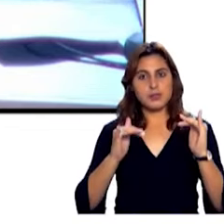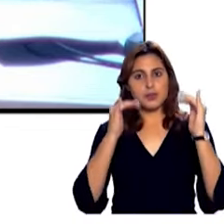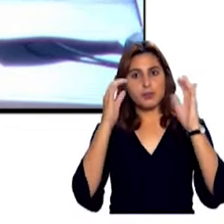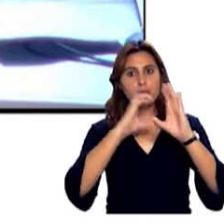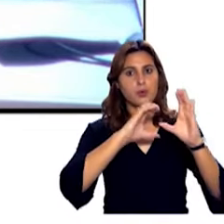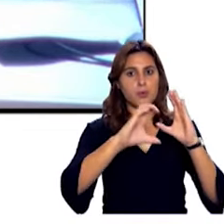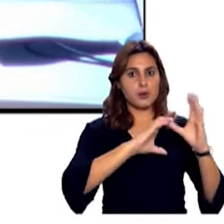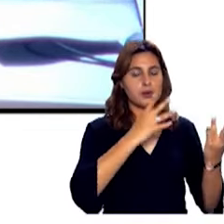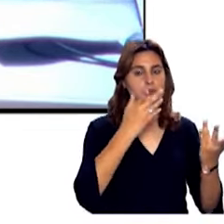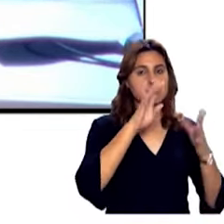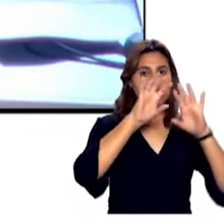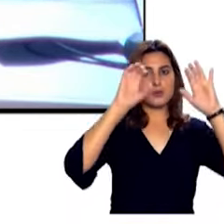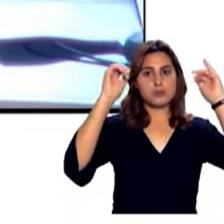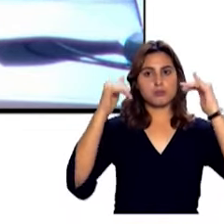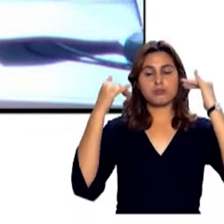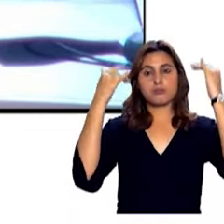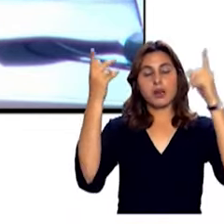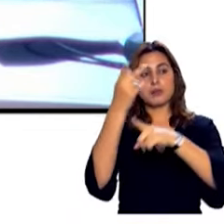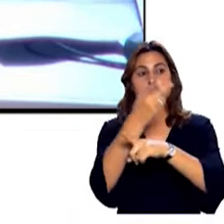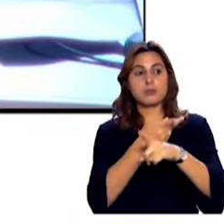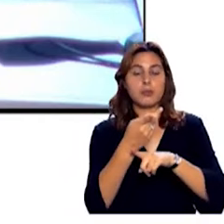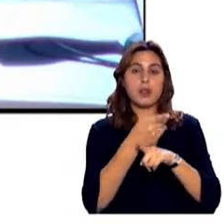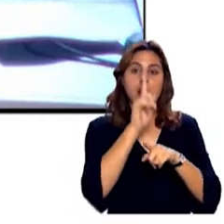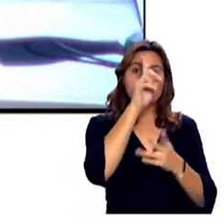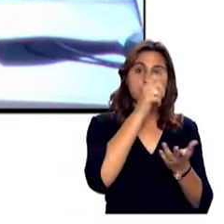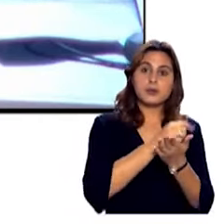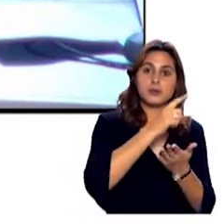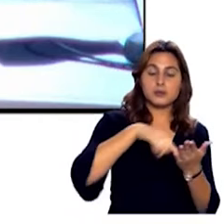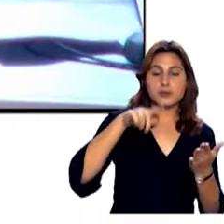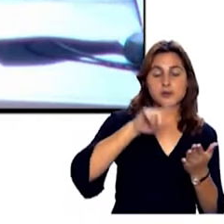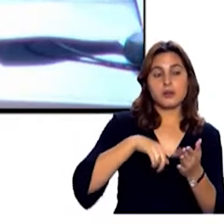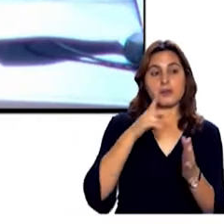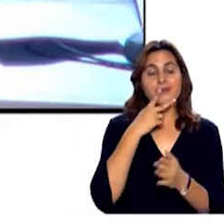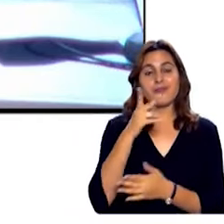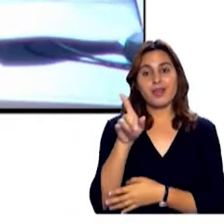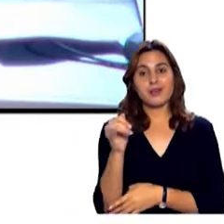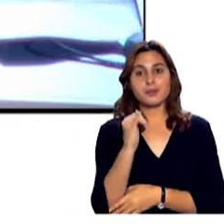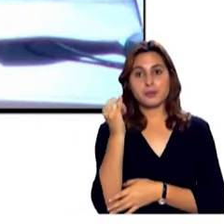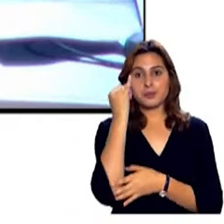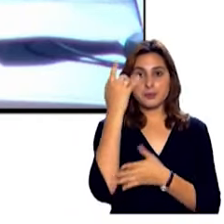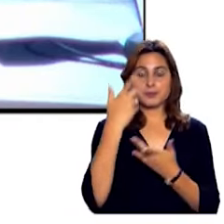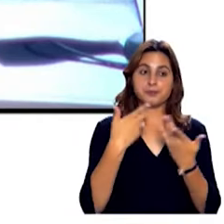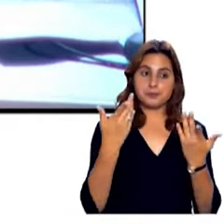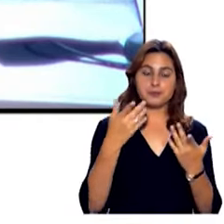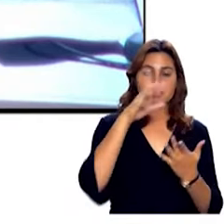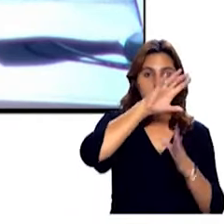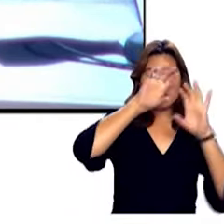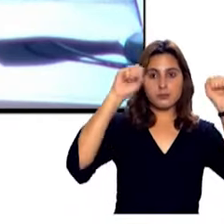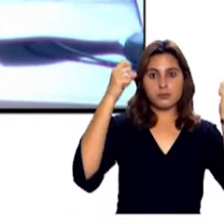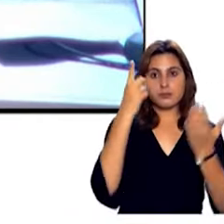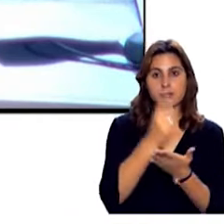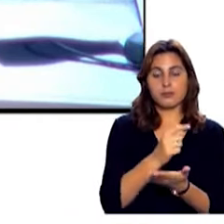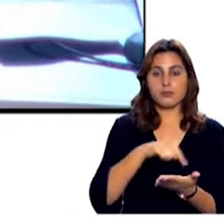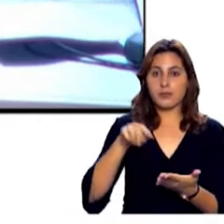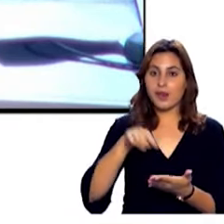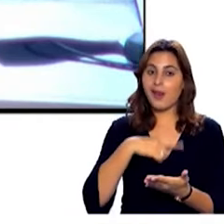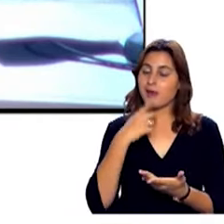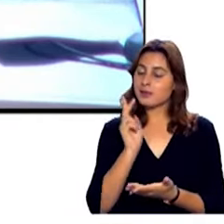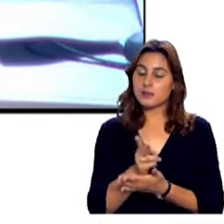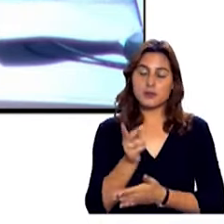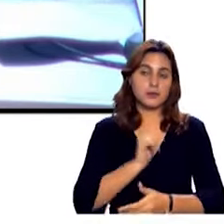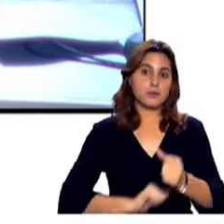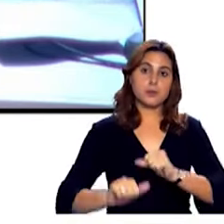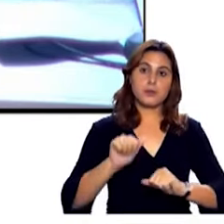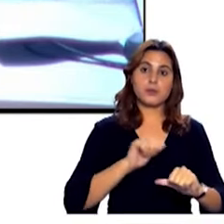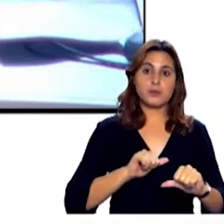TRS important mais même dans ces casl la cour de cassation peut toujours changer d'avis ET dans une Motivation